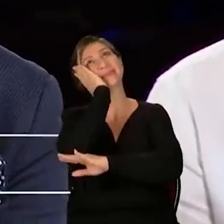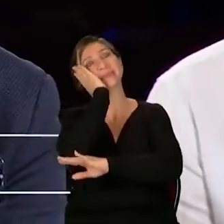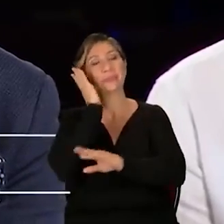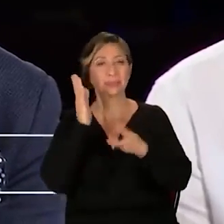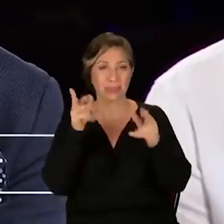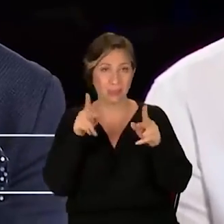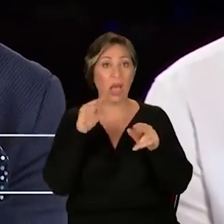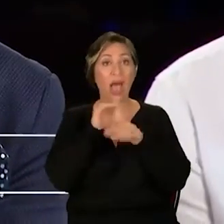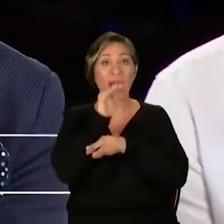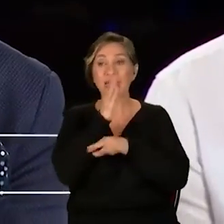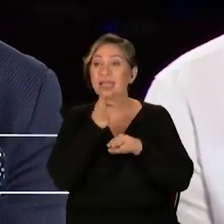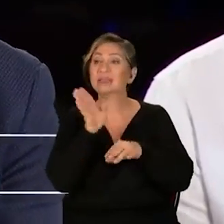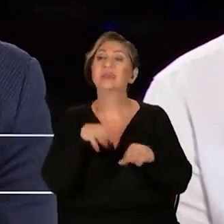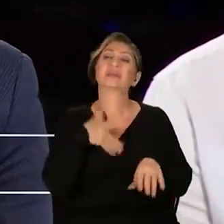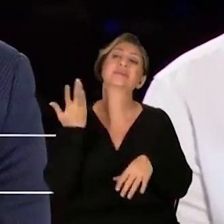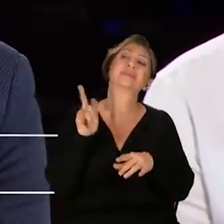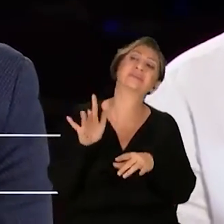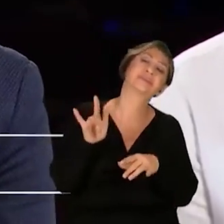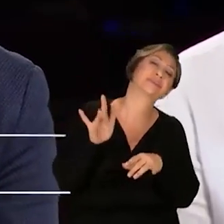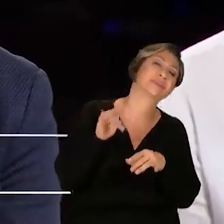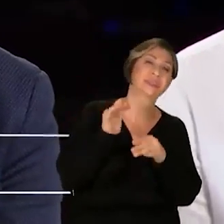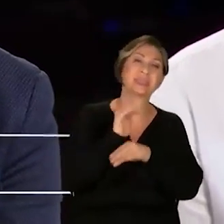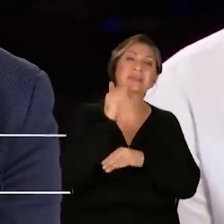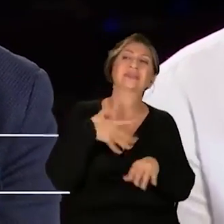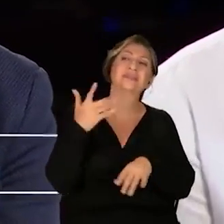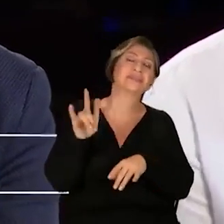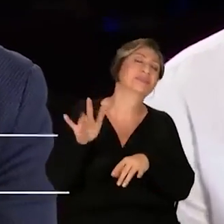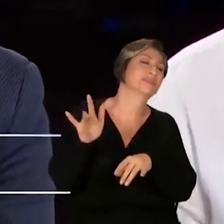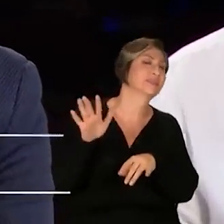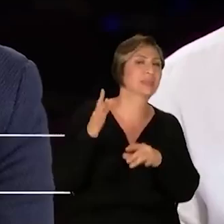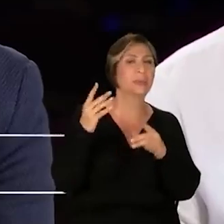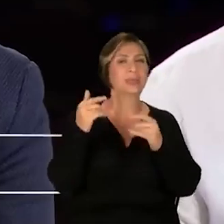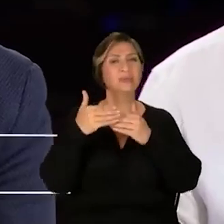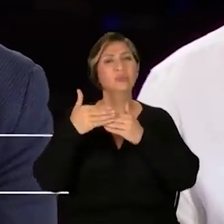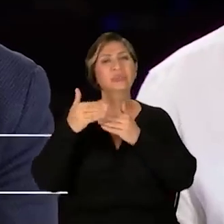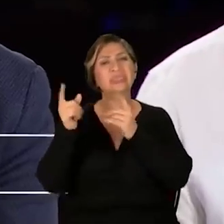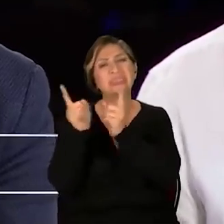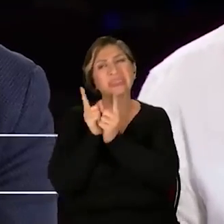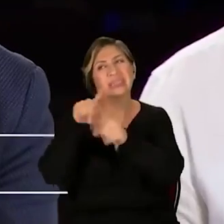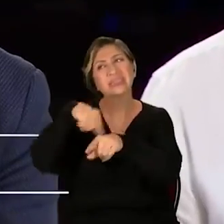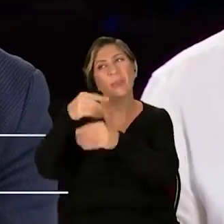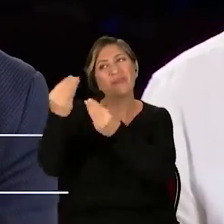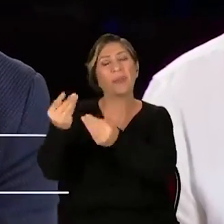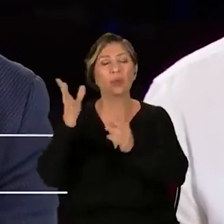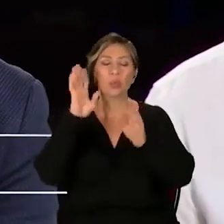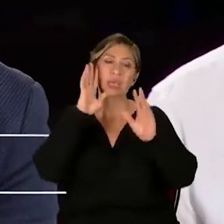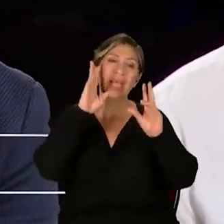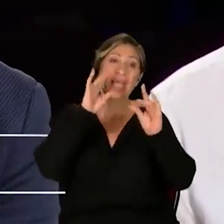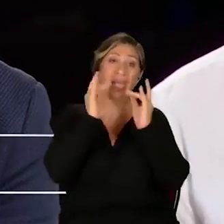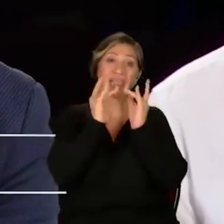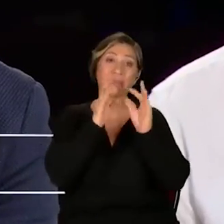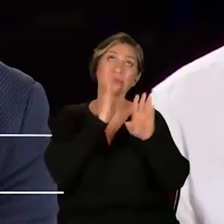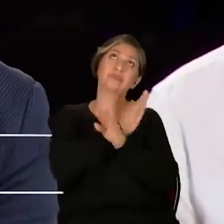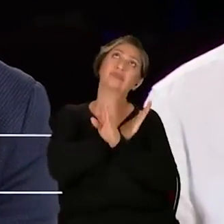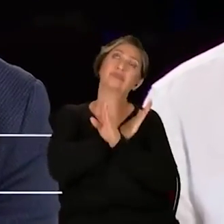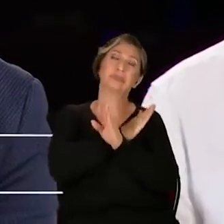ve hayata geçişi, yani hayata yaşamaya geçişi biraz böyle esnetmek gibi, yani oradaki o mesafeyi uzatmak gibi düşünelim.